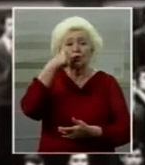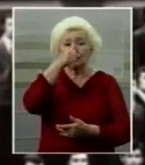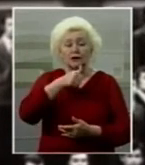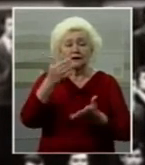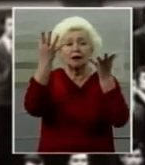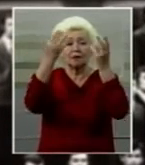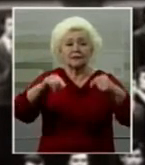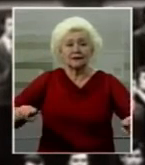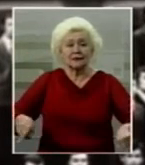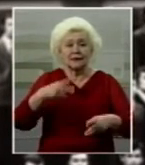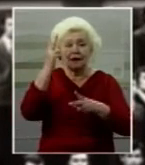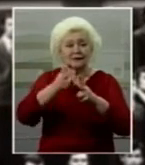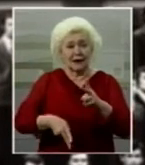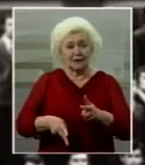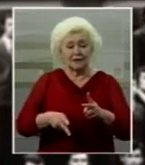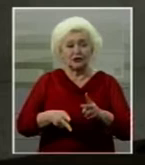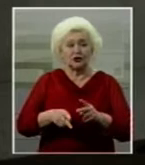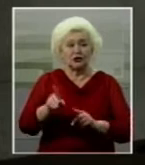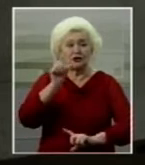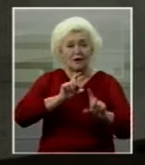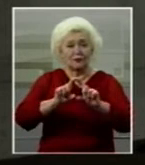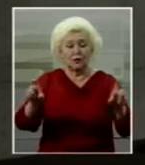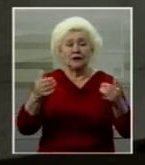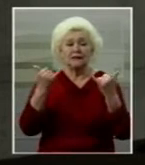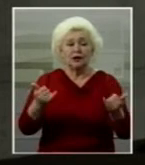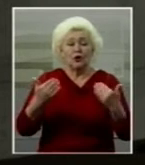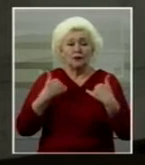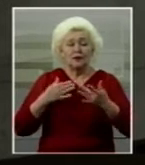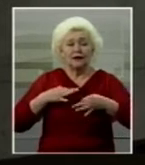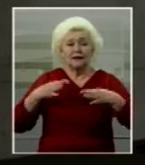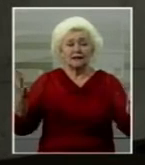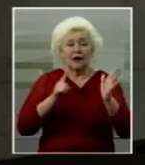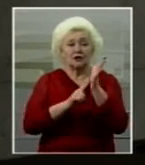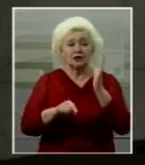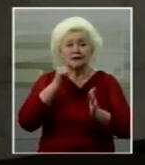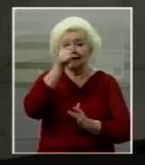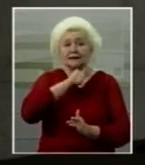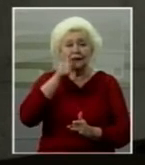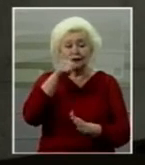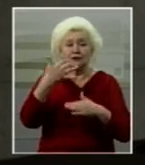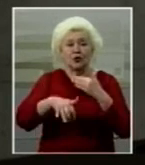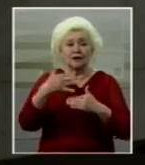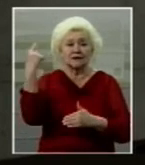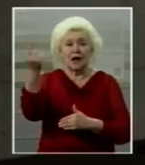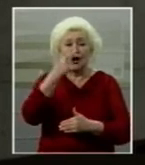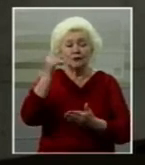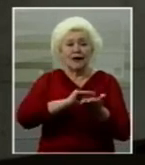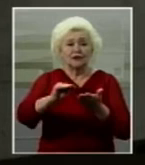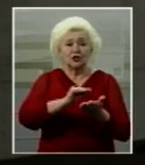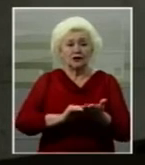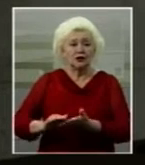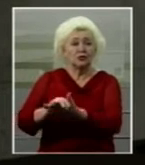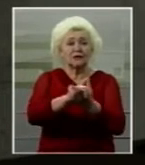з дня закінчення вузу. Сьогодні ми святкуємо 60-ліття Херсонської обласної